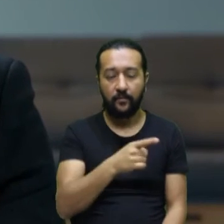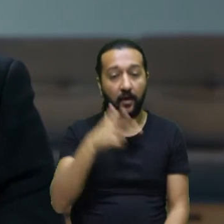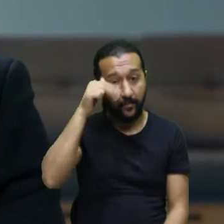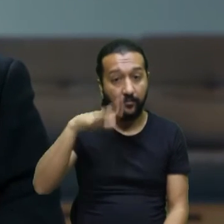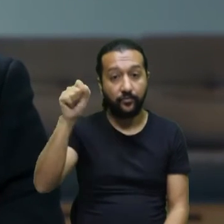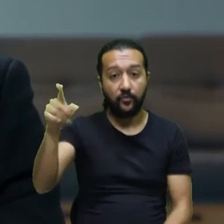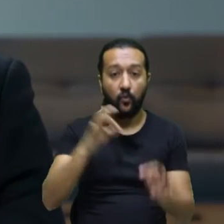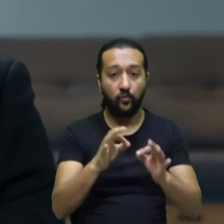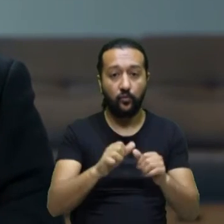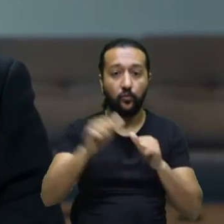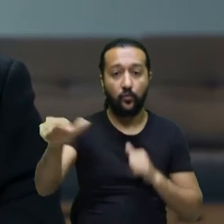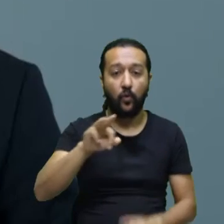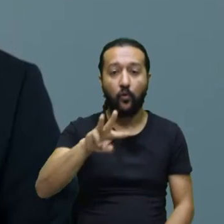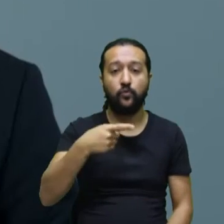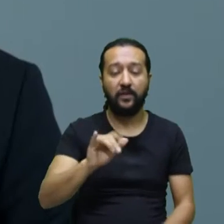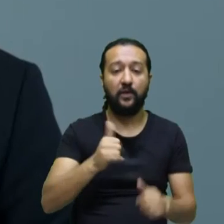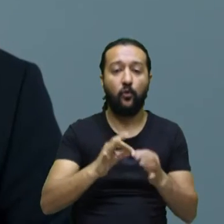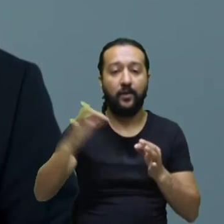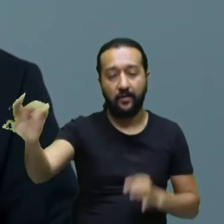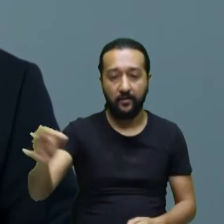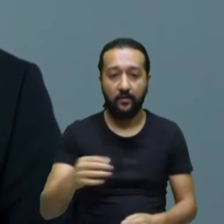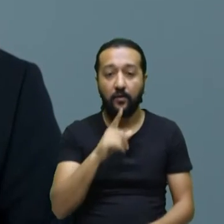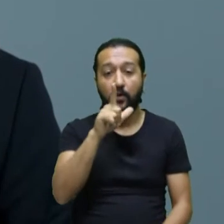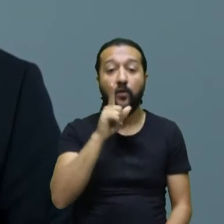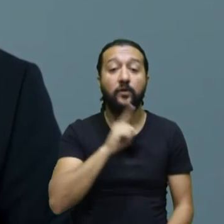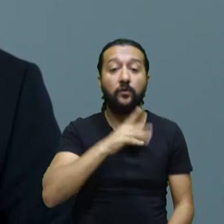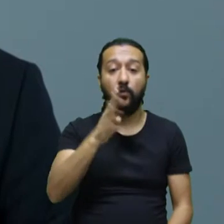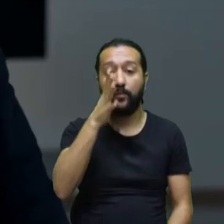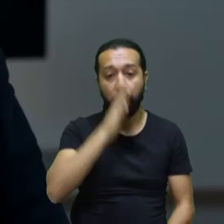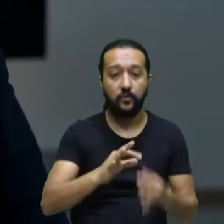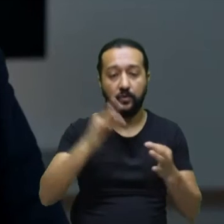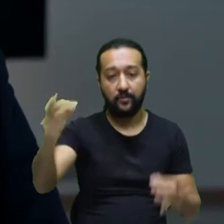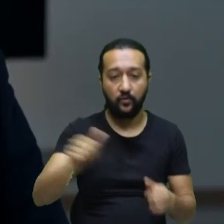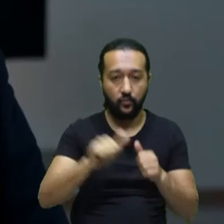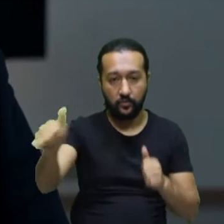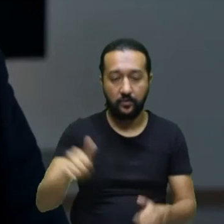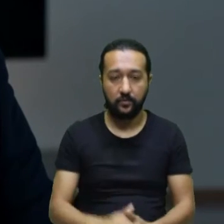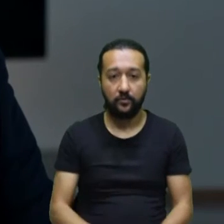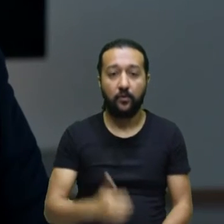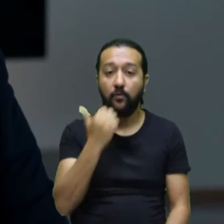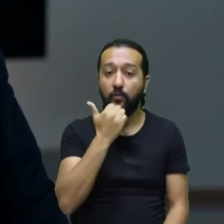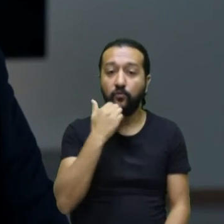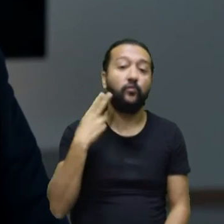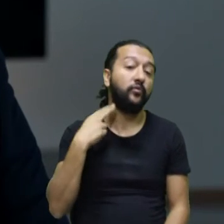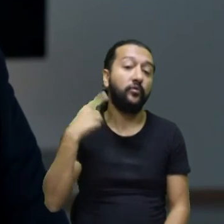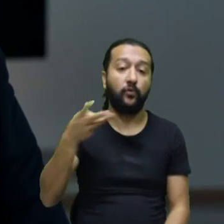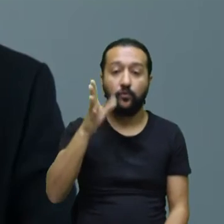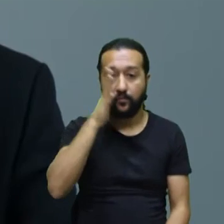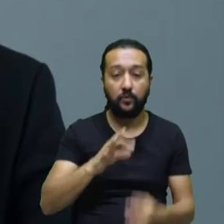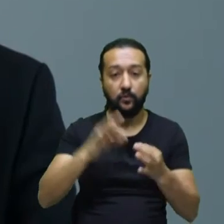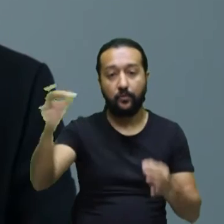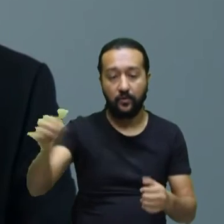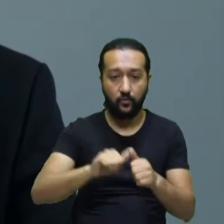Washington'ın Orta Doğu'ya uzaklığı 13 bin kilometre. Londra'nınki 4500. Moskova'nınki 3500